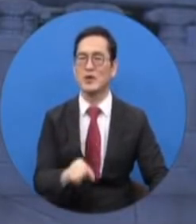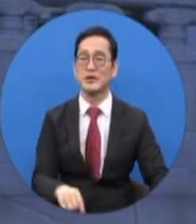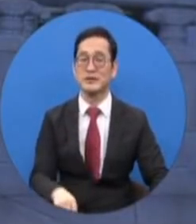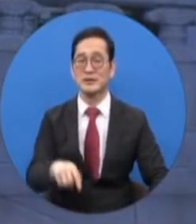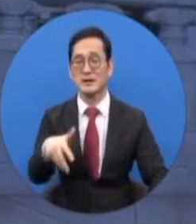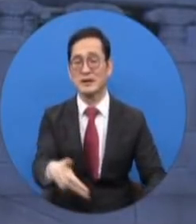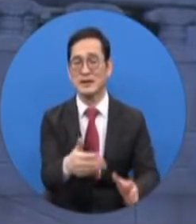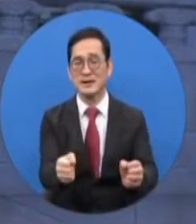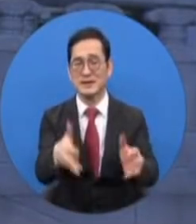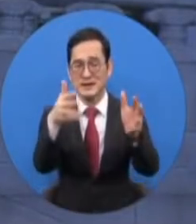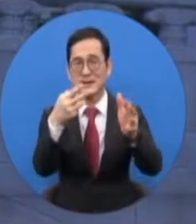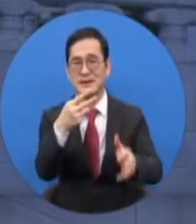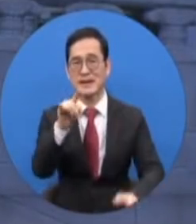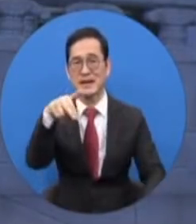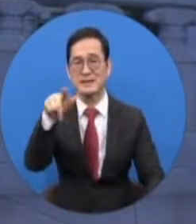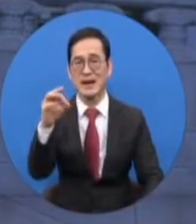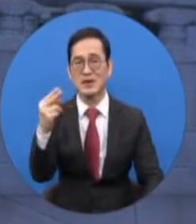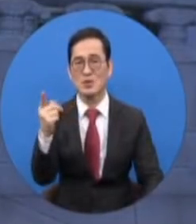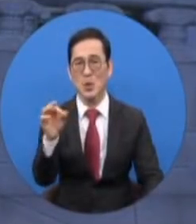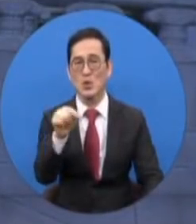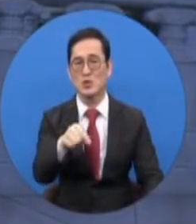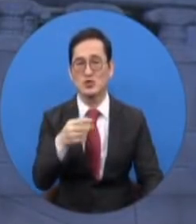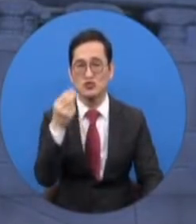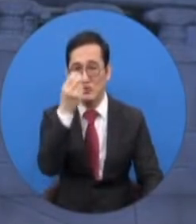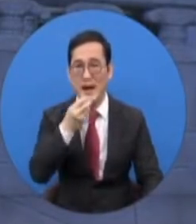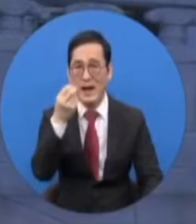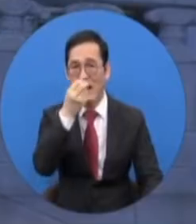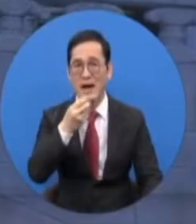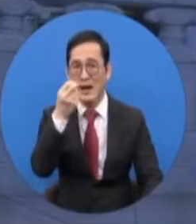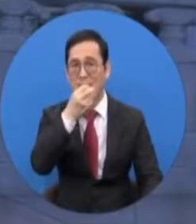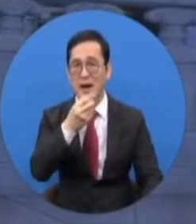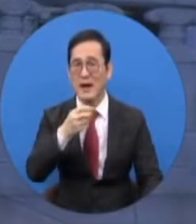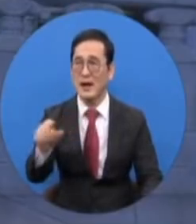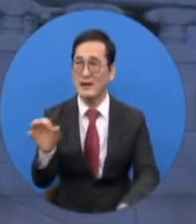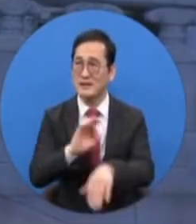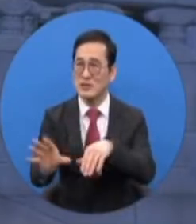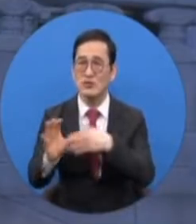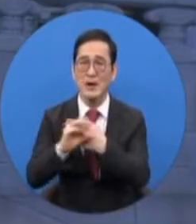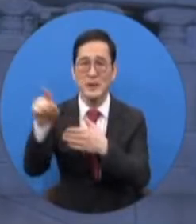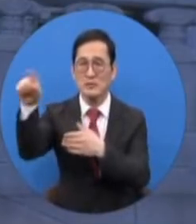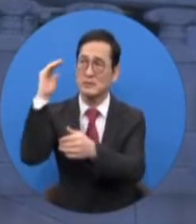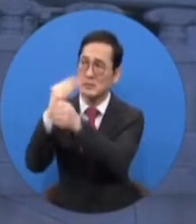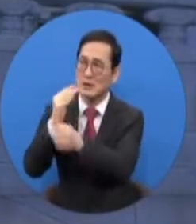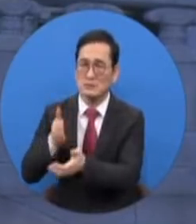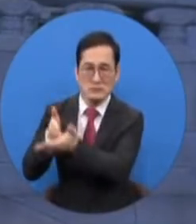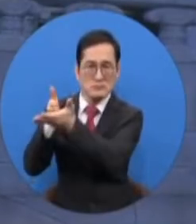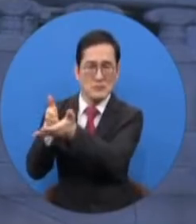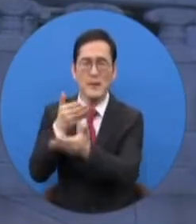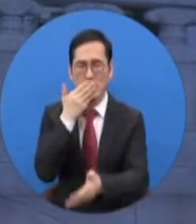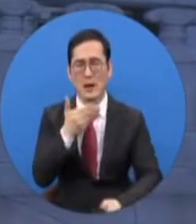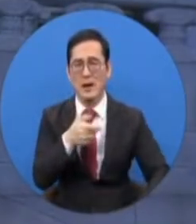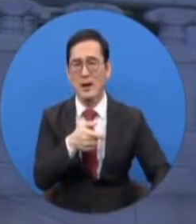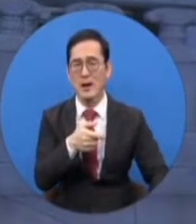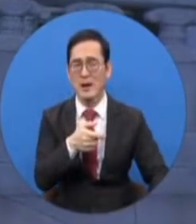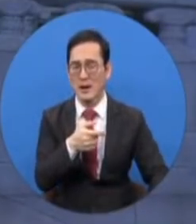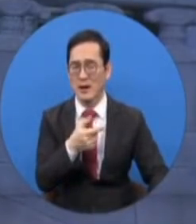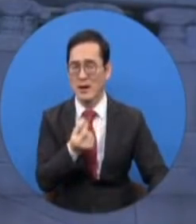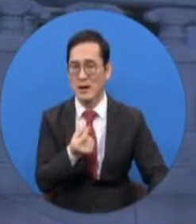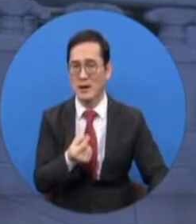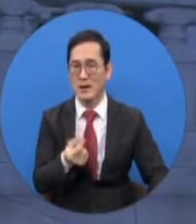김오수 검찰이 어떻게 했는지에 대한 국민적 평가와도 맞닿아 있는 복잡한 문제일 것 같습니다. 지난 국감